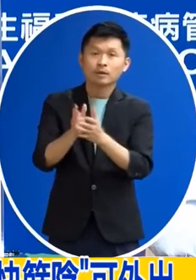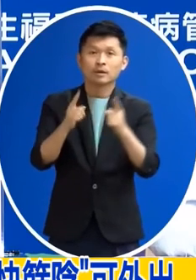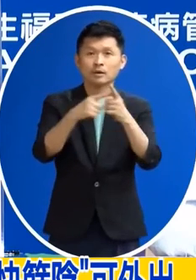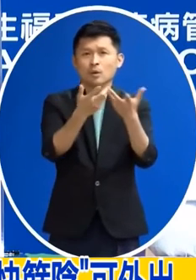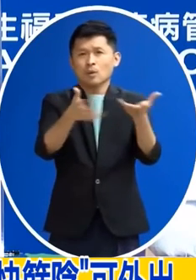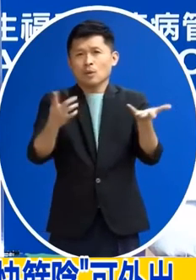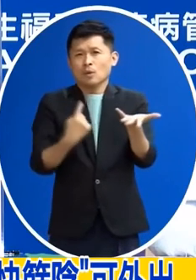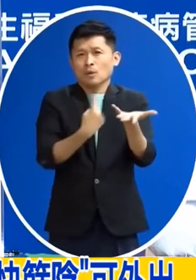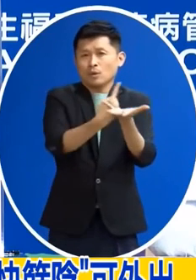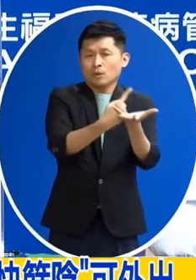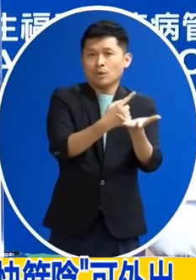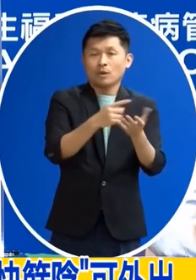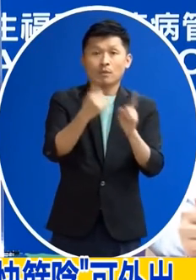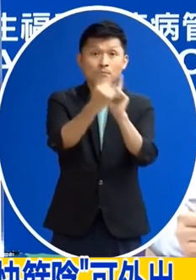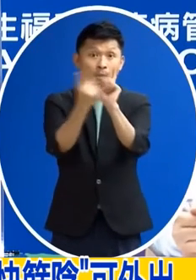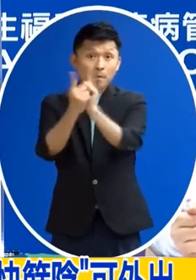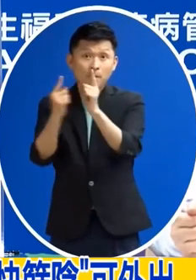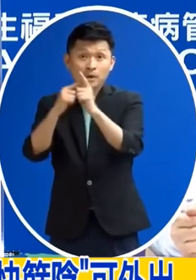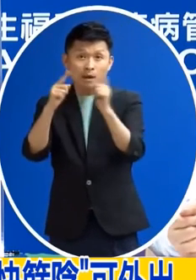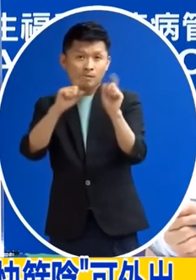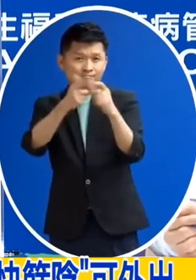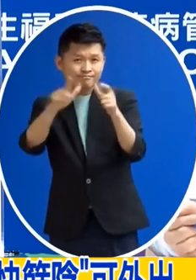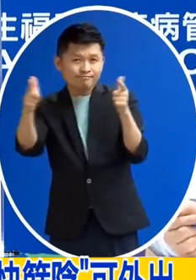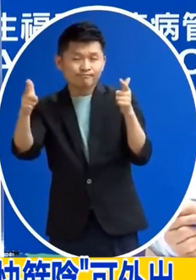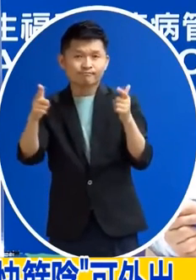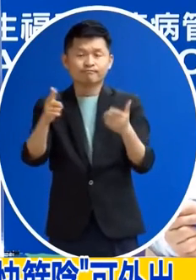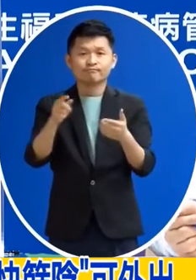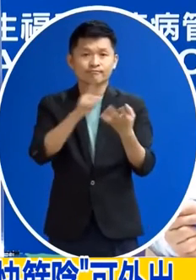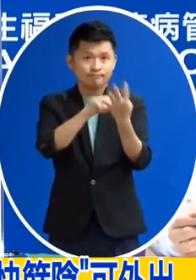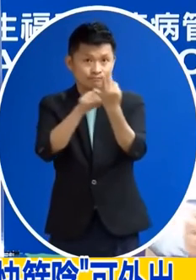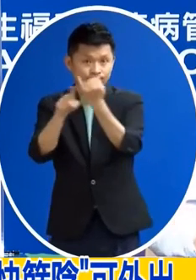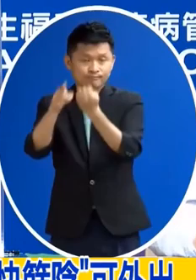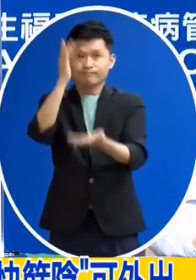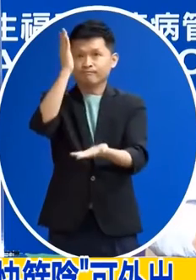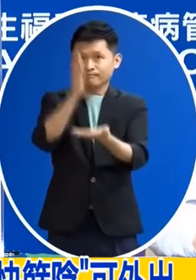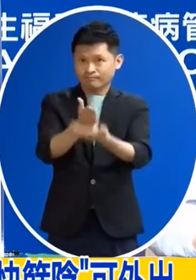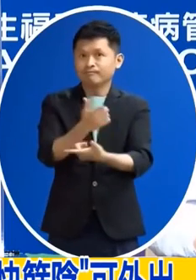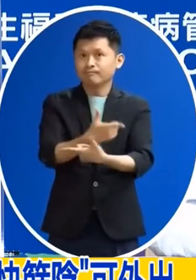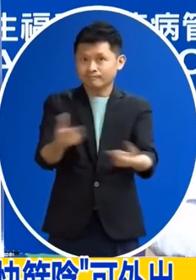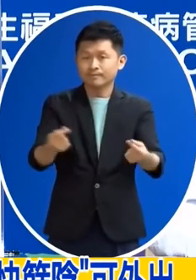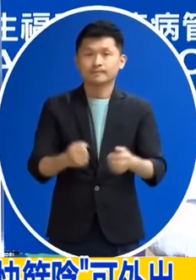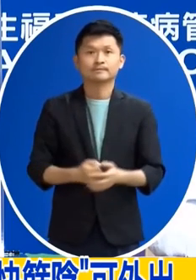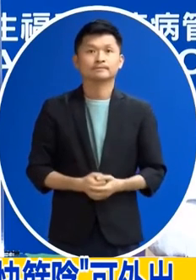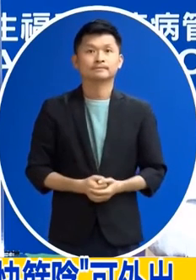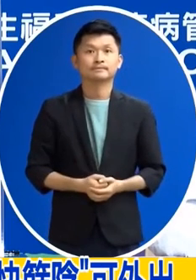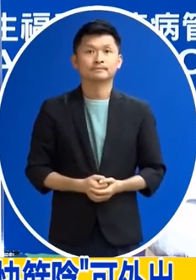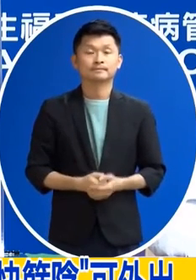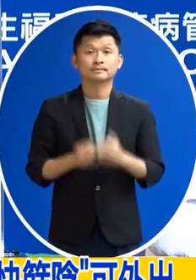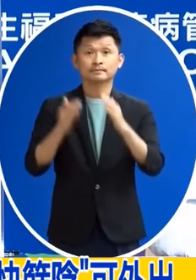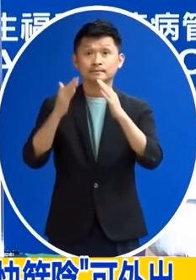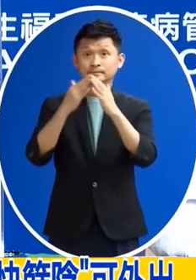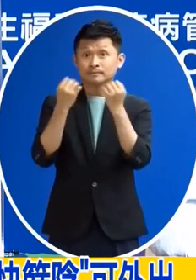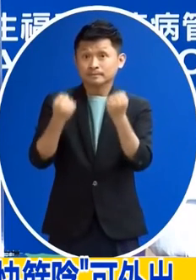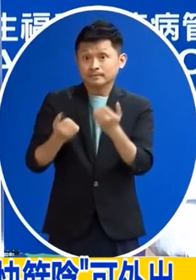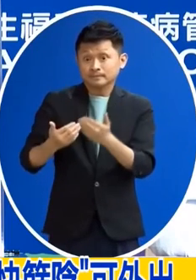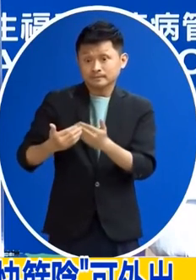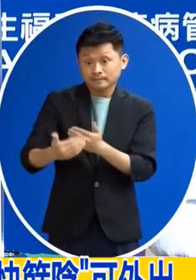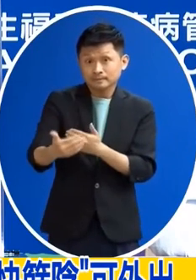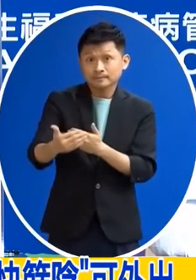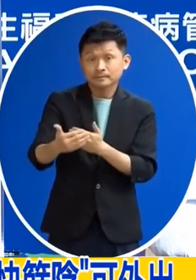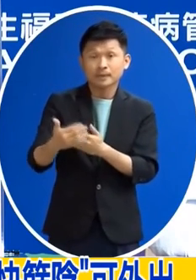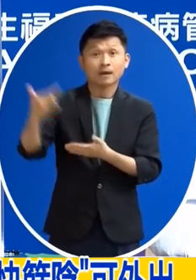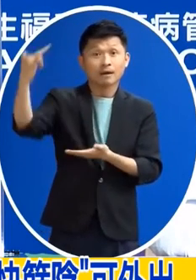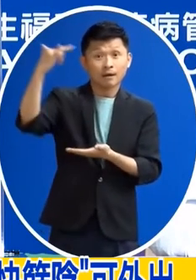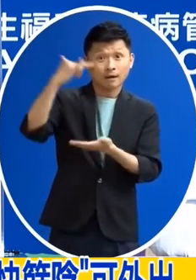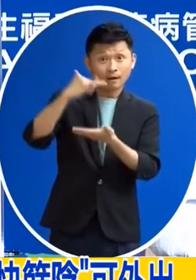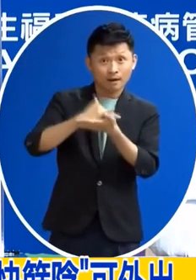所与不特定的对象接触这些都被禁止的，那至于在居家检疫就是在返